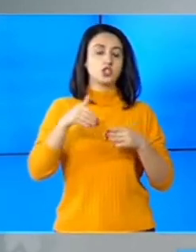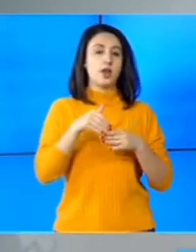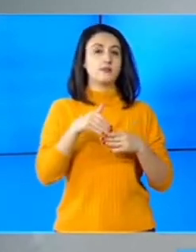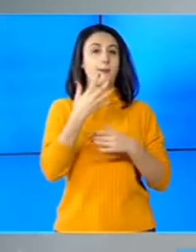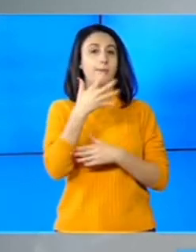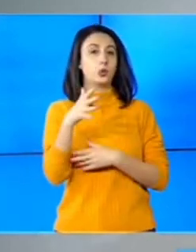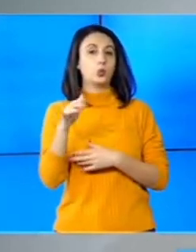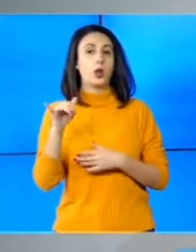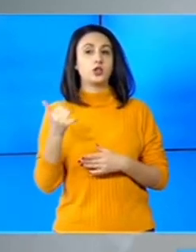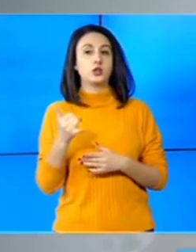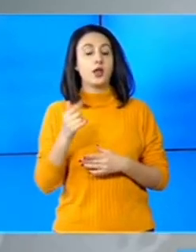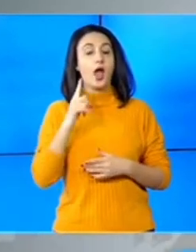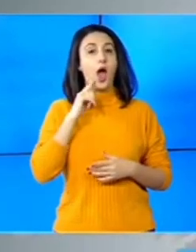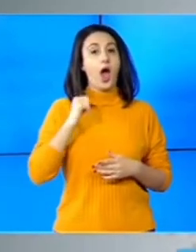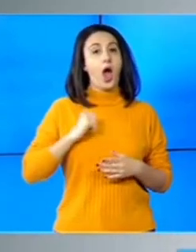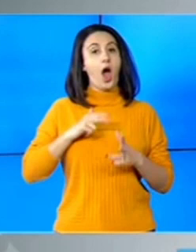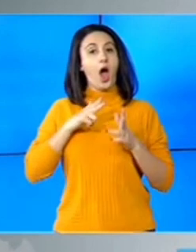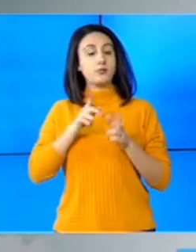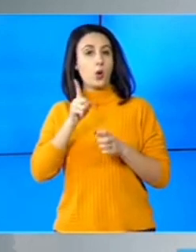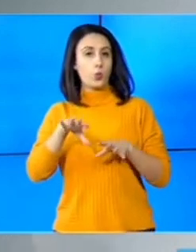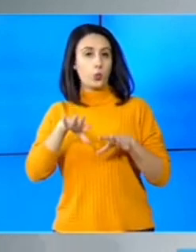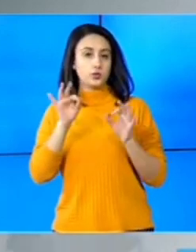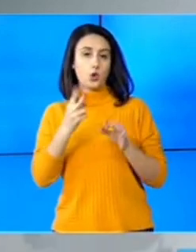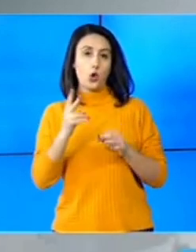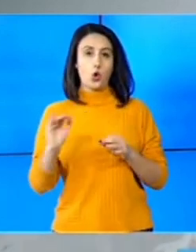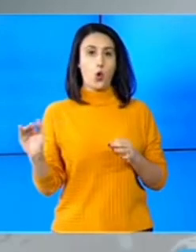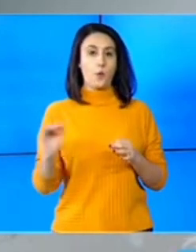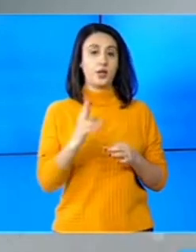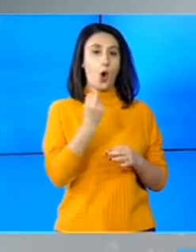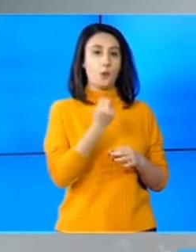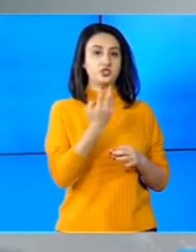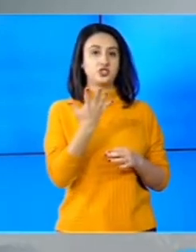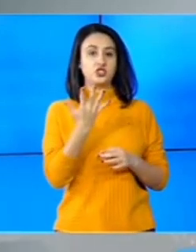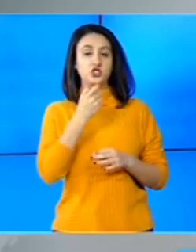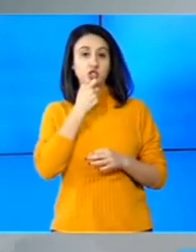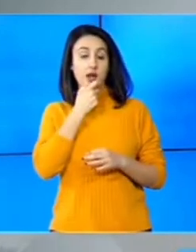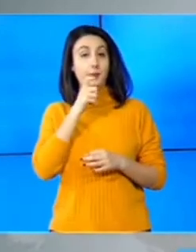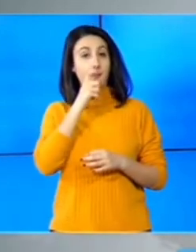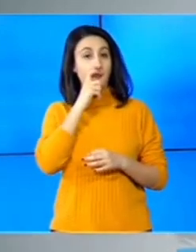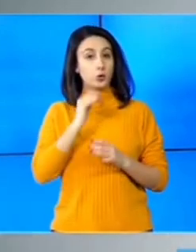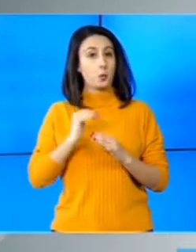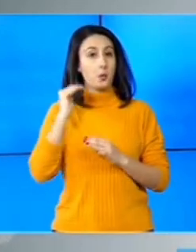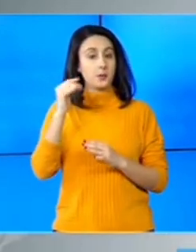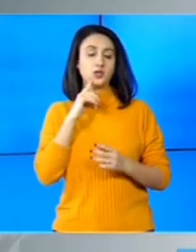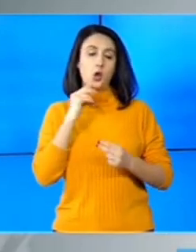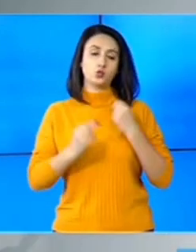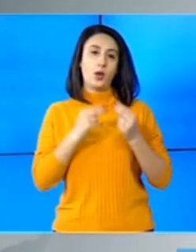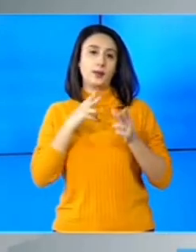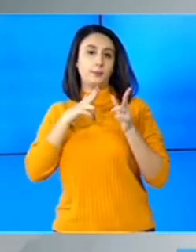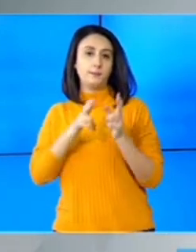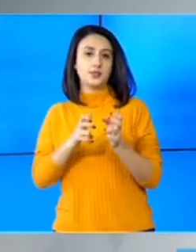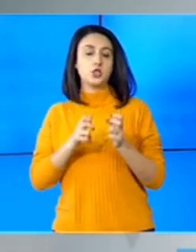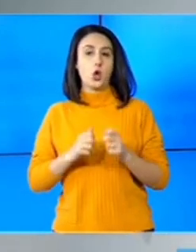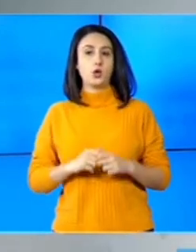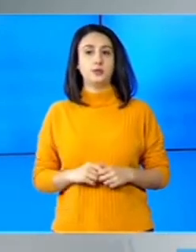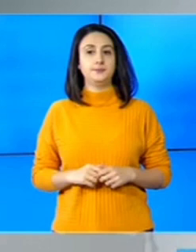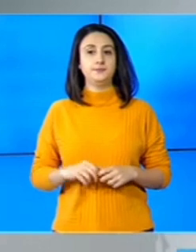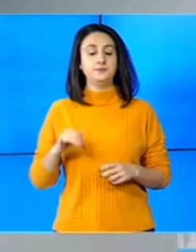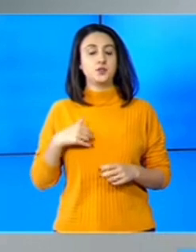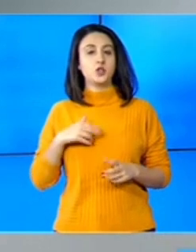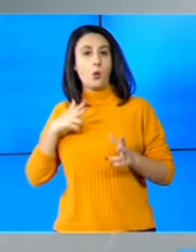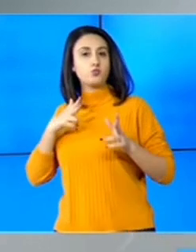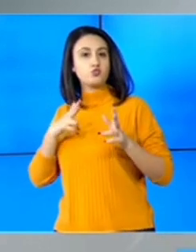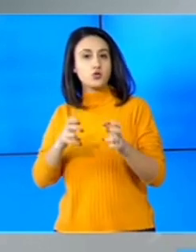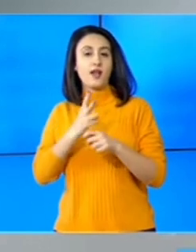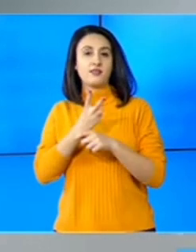ocolului silvic. Arma acestuia a fost găsită de doi copii de 8 și 5 ani. Băiatul mai mare s-a jucat cu pistolul cu aer comprimat și și-a